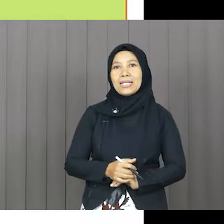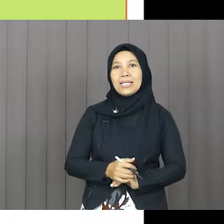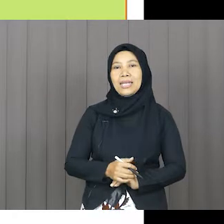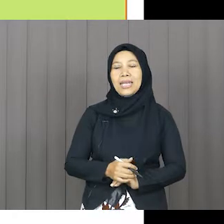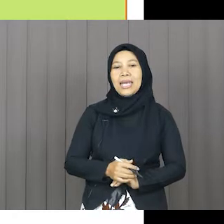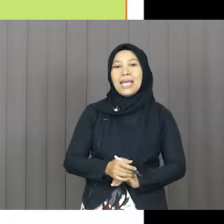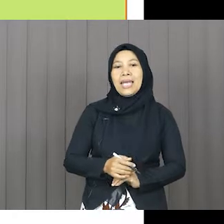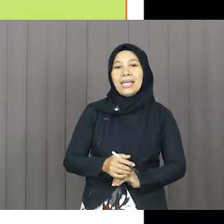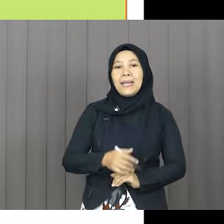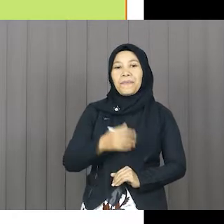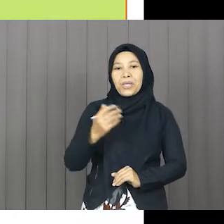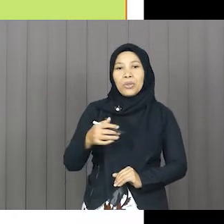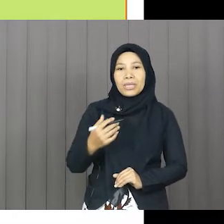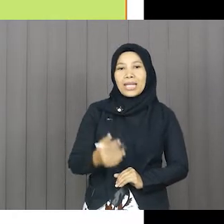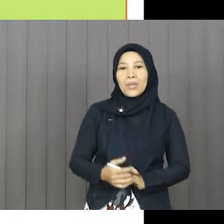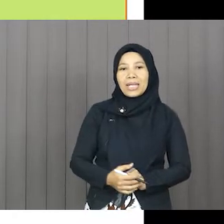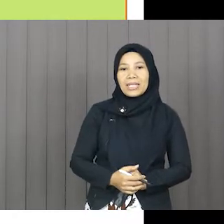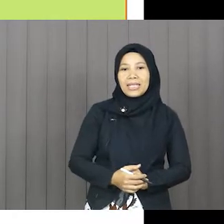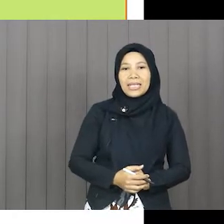luar negeri. Nah,